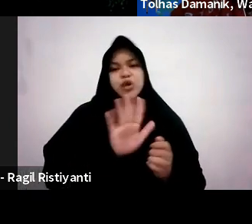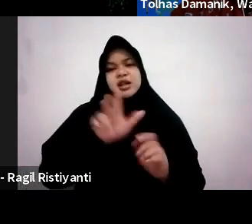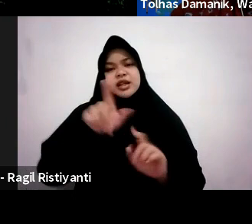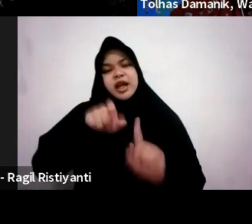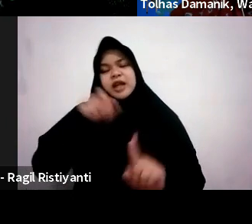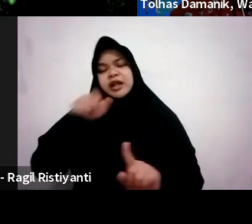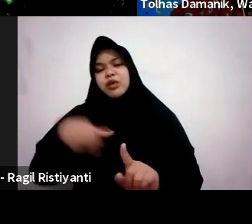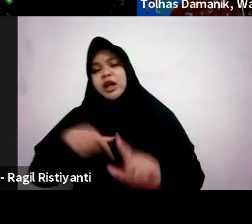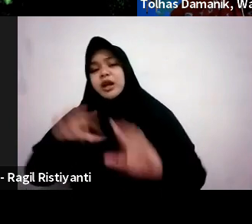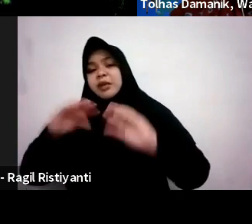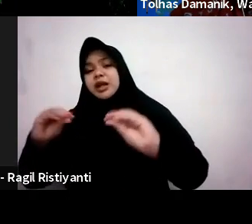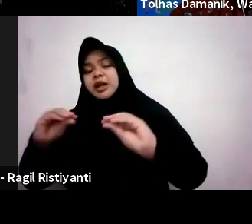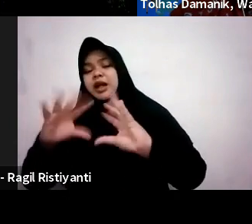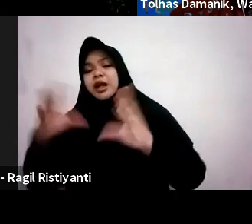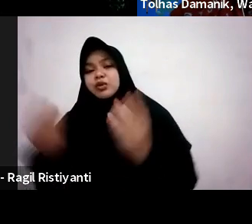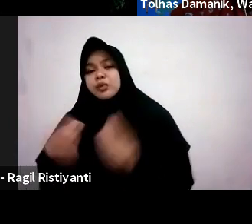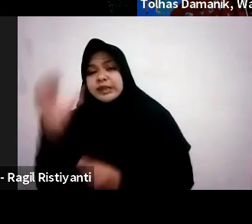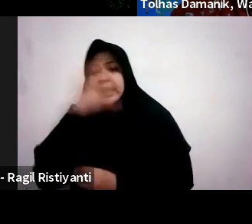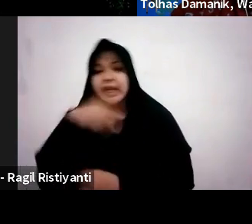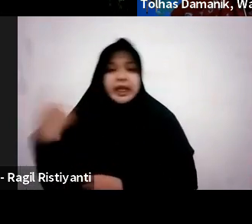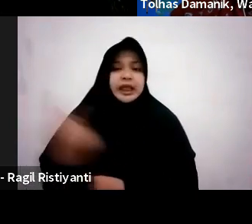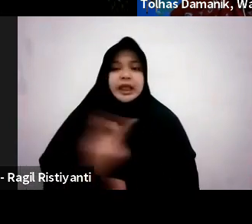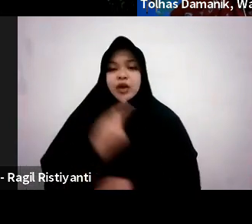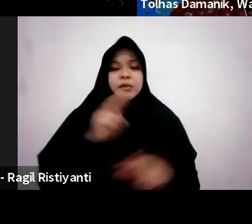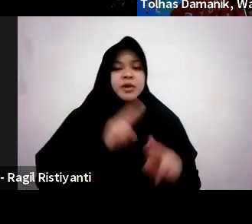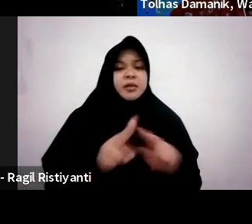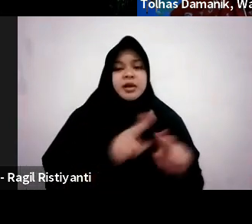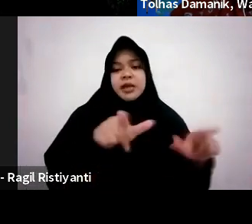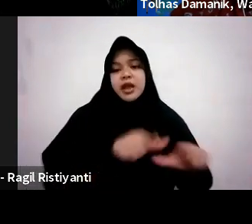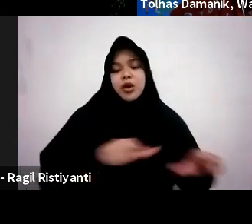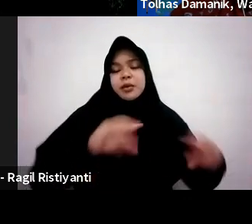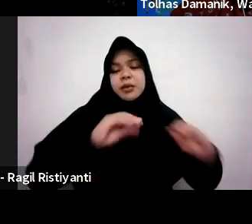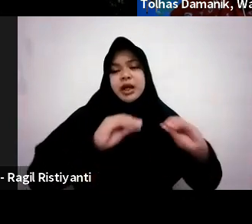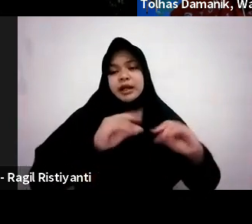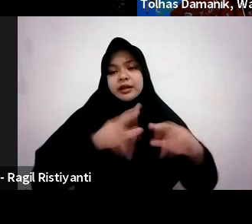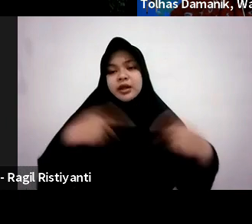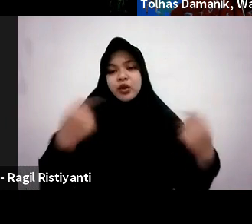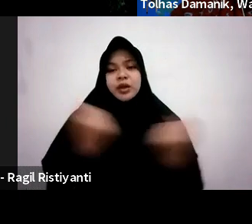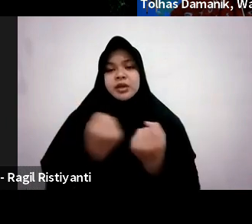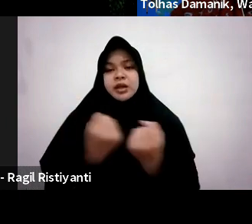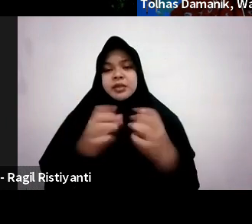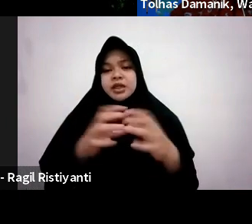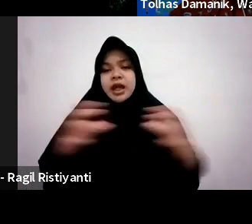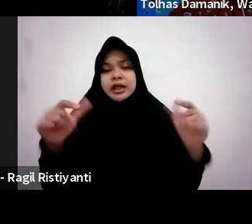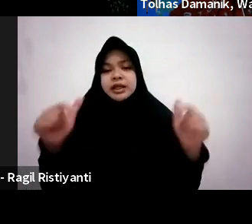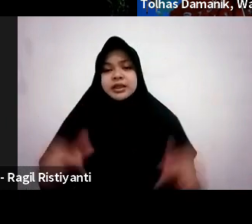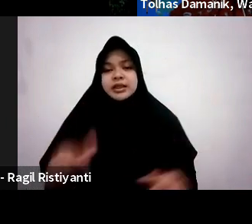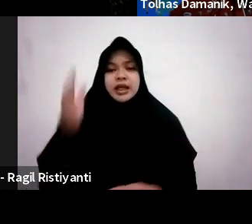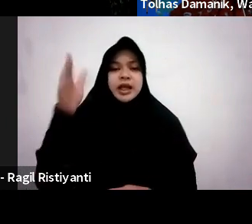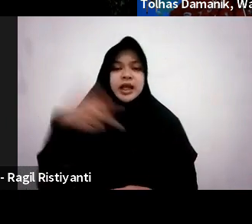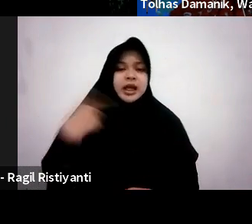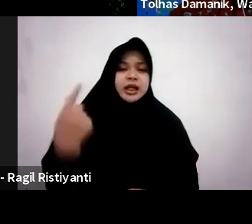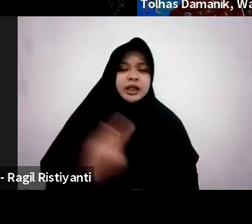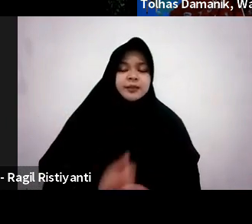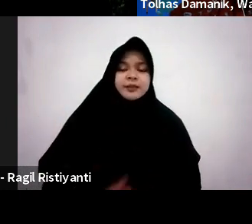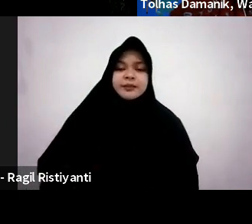inklusif itu adalah cara kita untuk memperbaiki lingkungan pendidikannya jadi ini tantangan terbesarnya disini keuntungan yang nanti kita kita ini